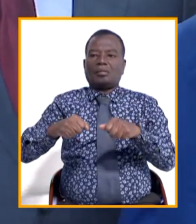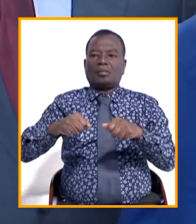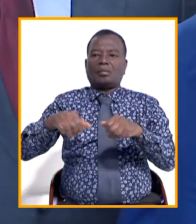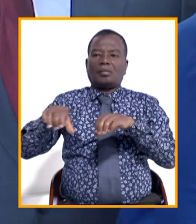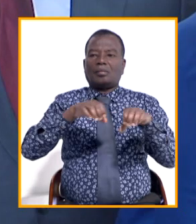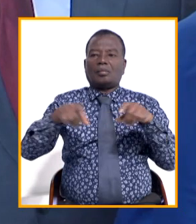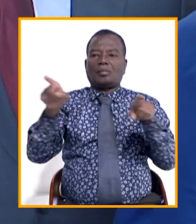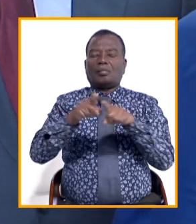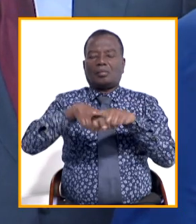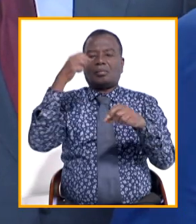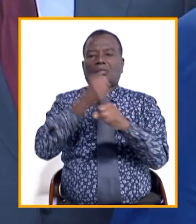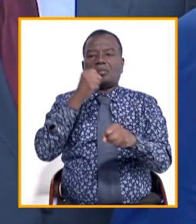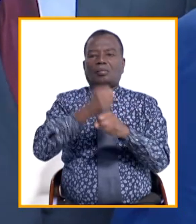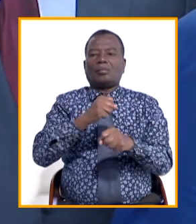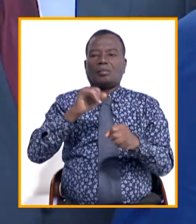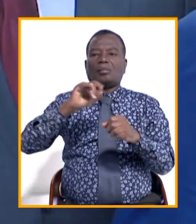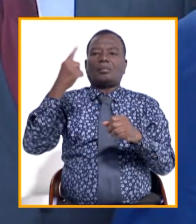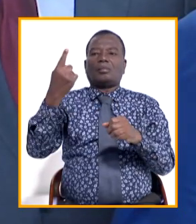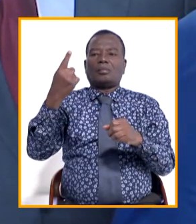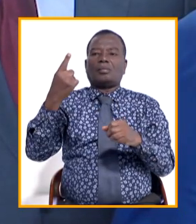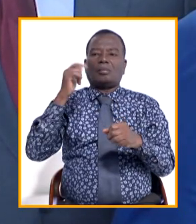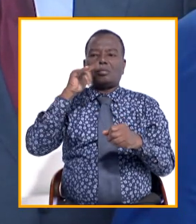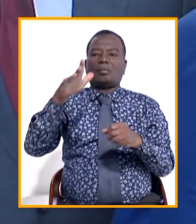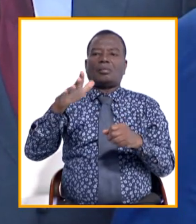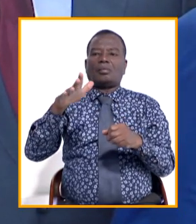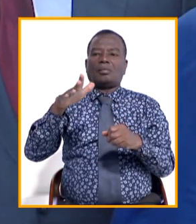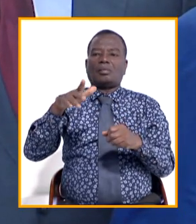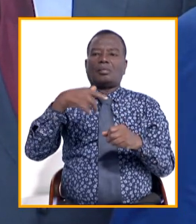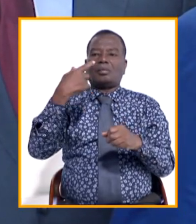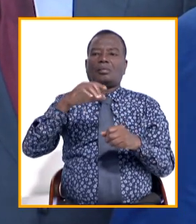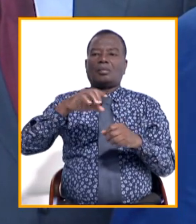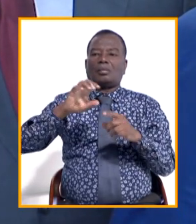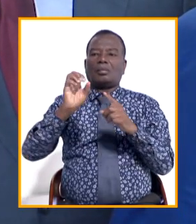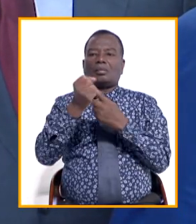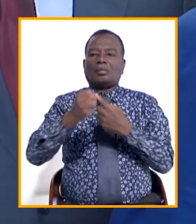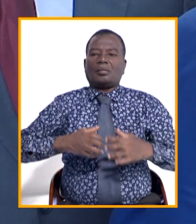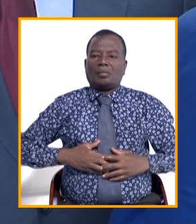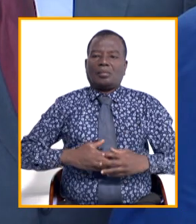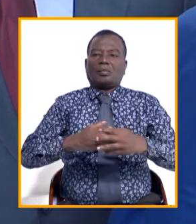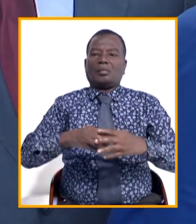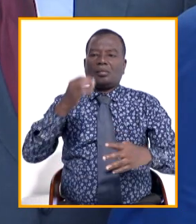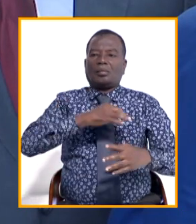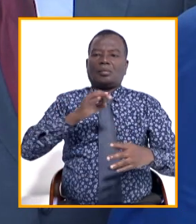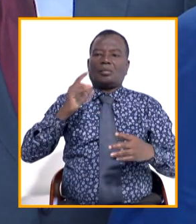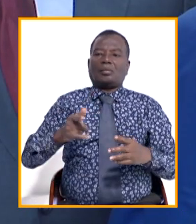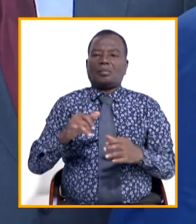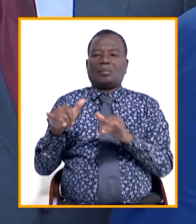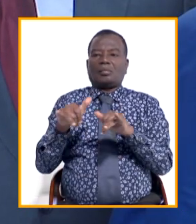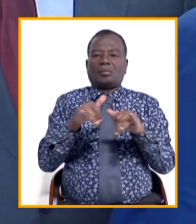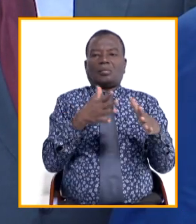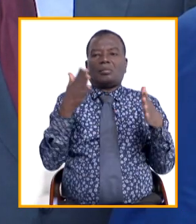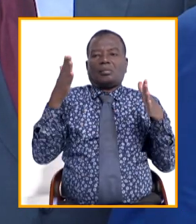accéder au même travail. Seule la femme qui est en situation de grossesse bénéficie de mesures